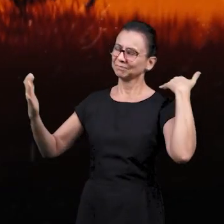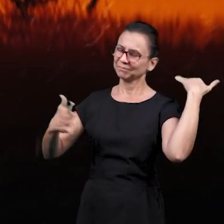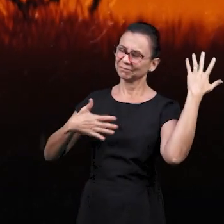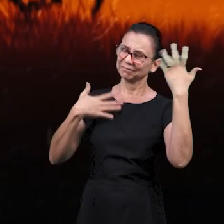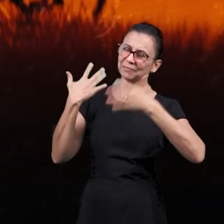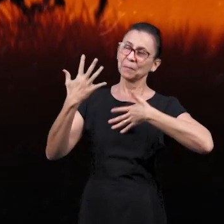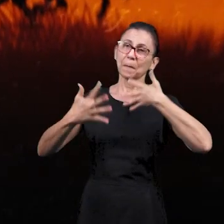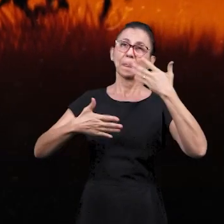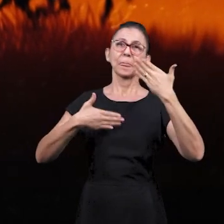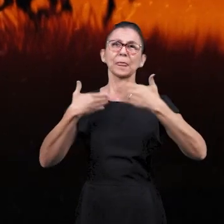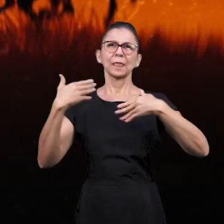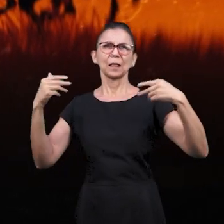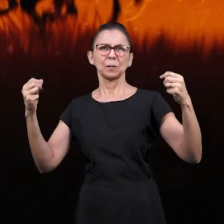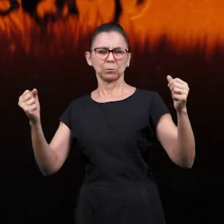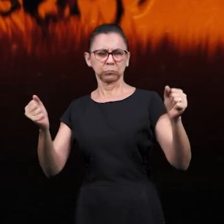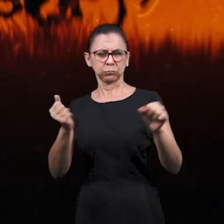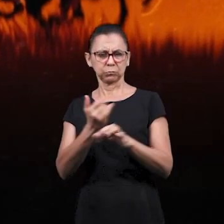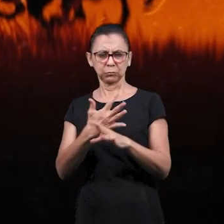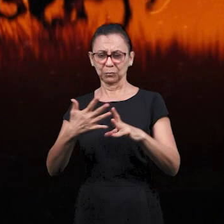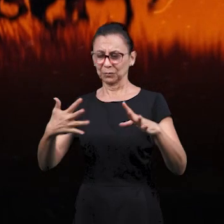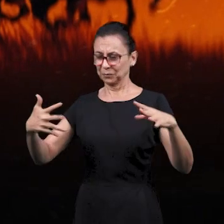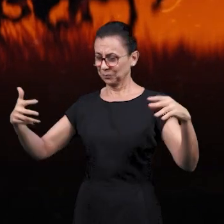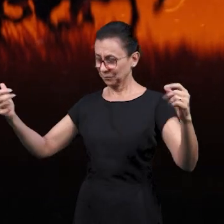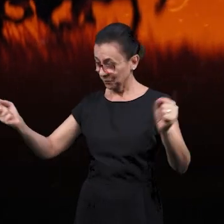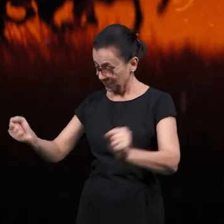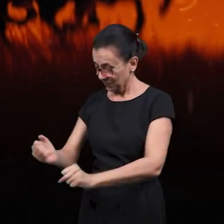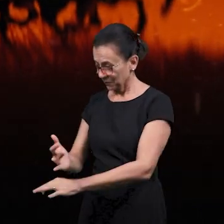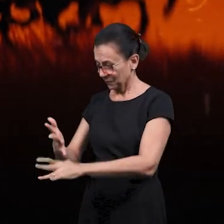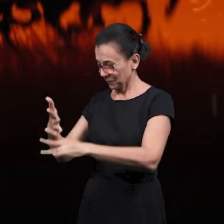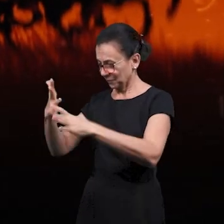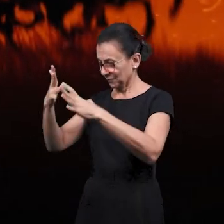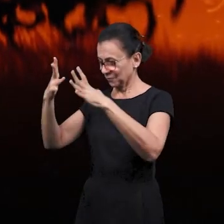С радостью и в славе.